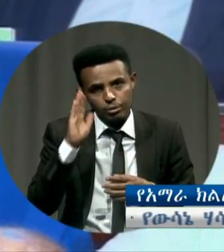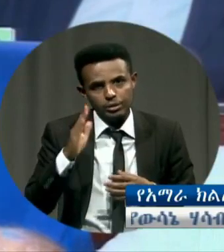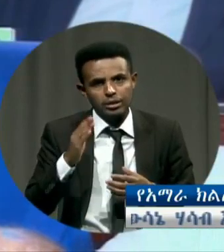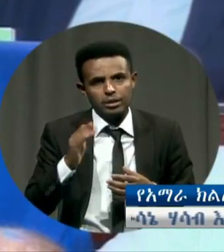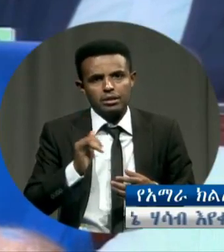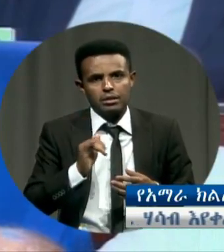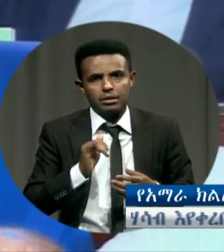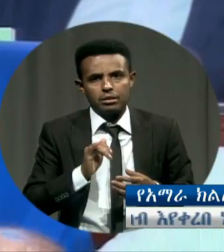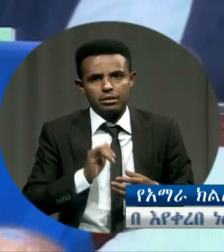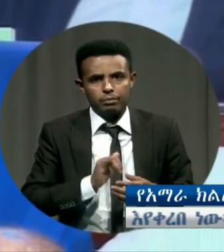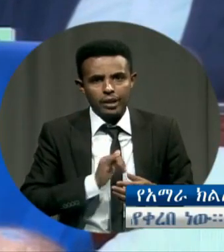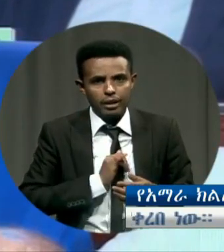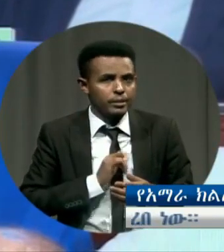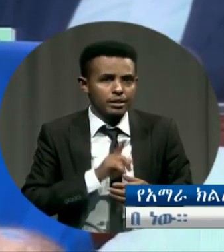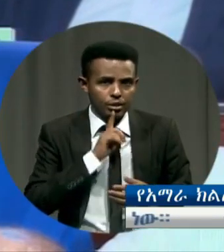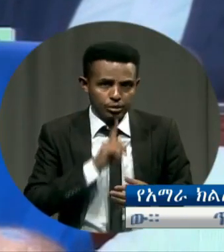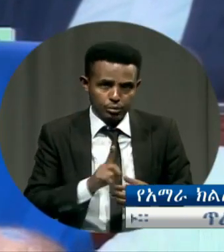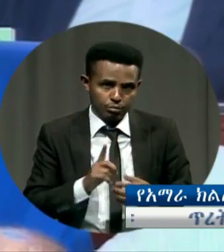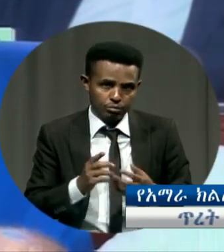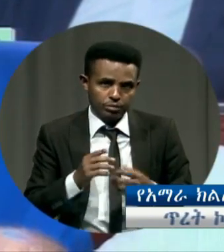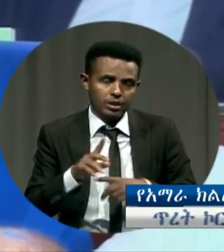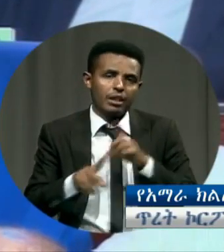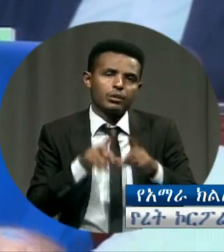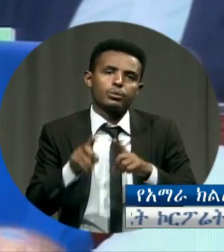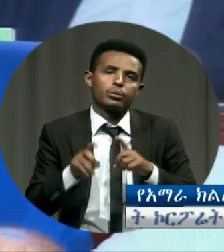ሆልደሮች ናቸው እያነሱ ነው።